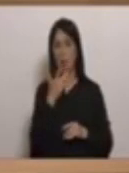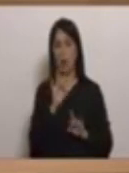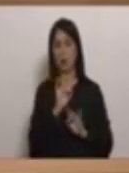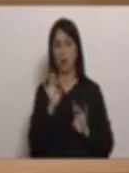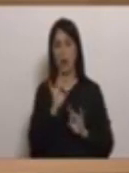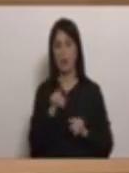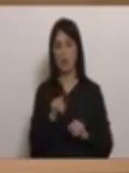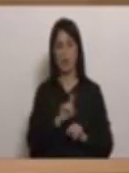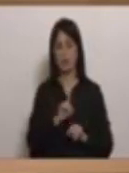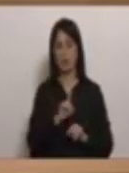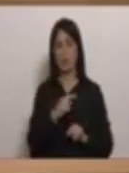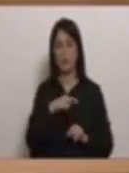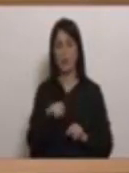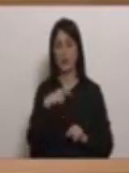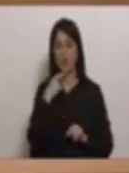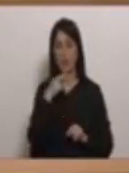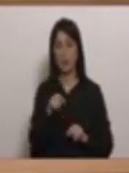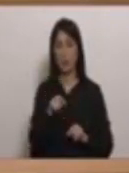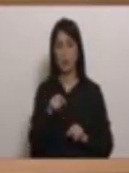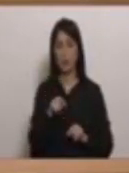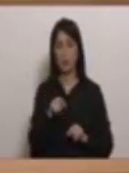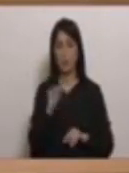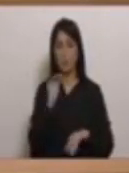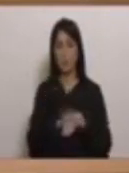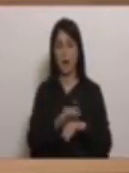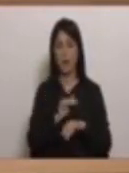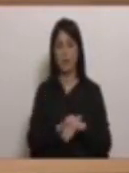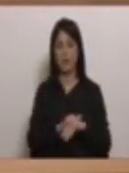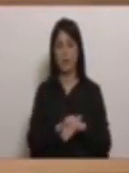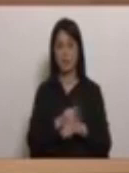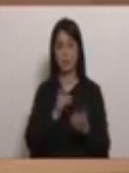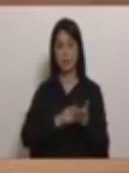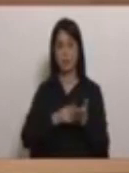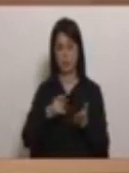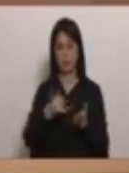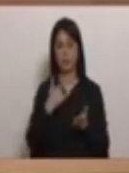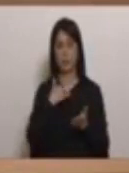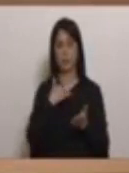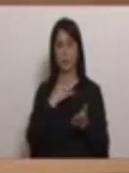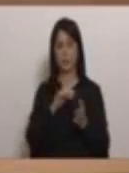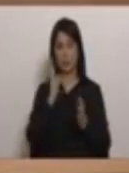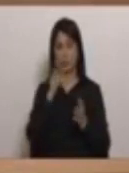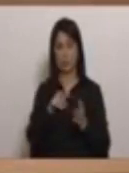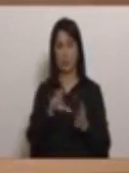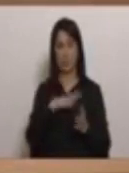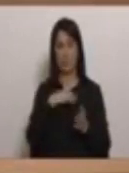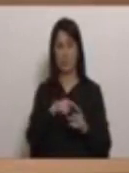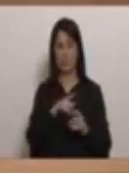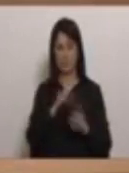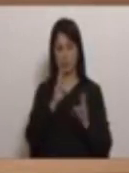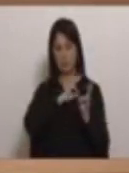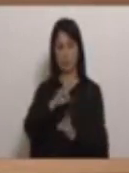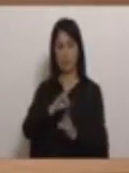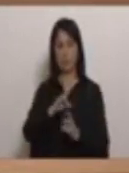bizgamo, mi-a mas pacte bit, tantkice bulue bit, gagim hare, promesiho, diversia,